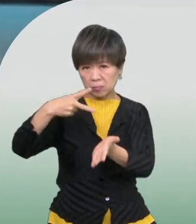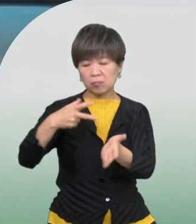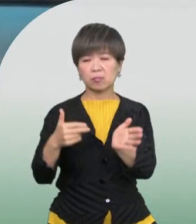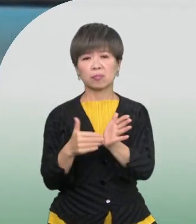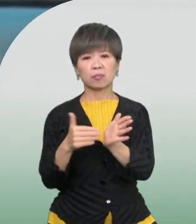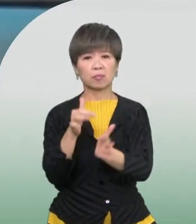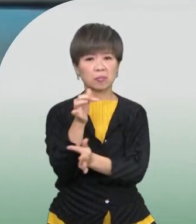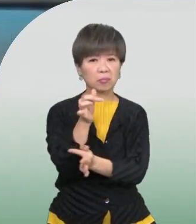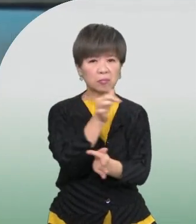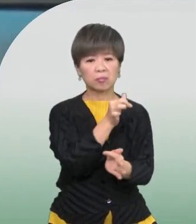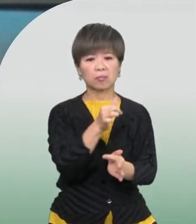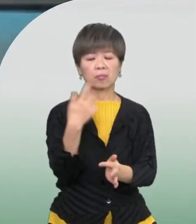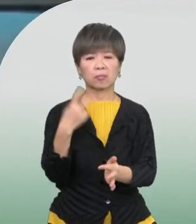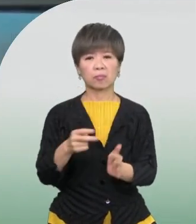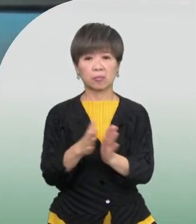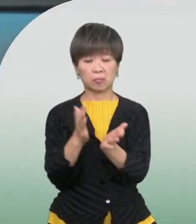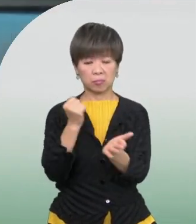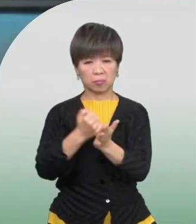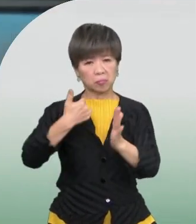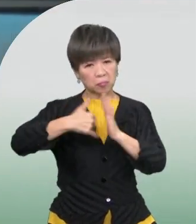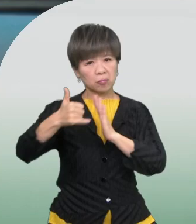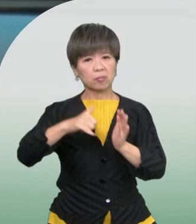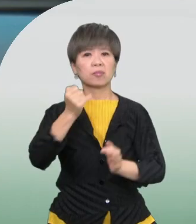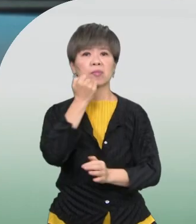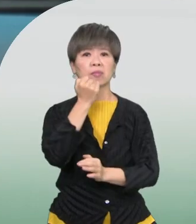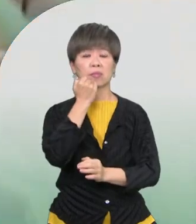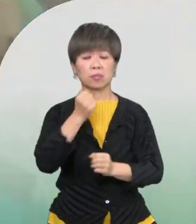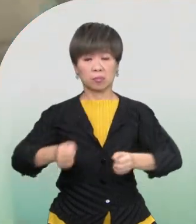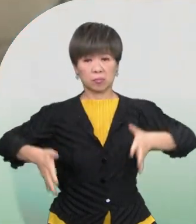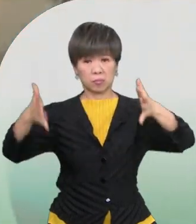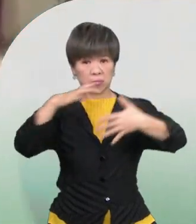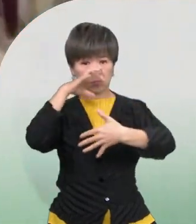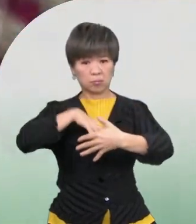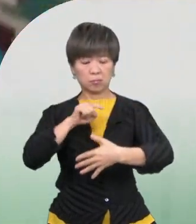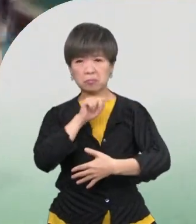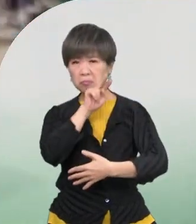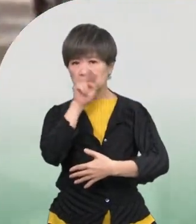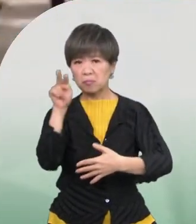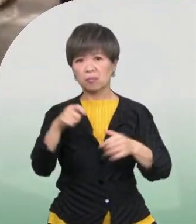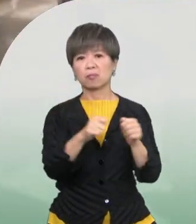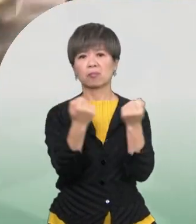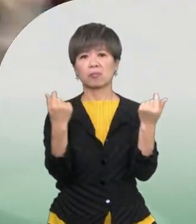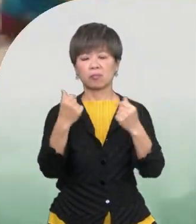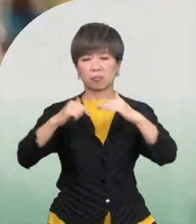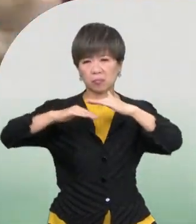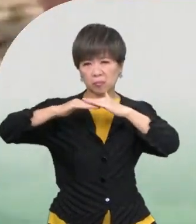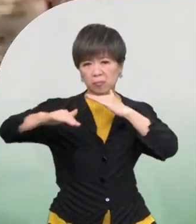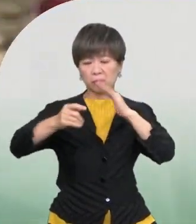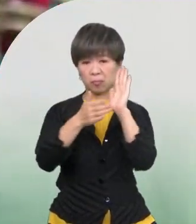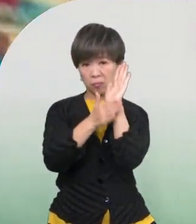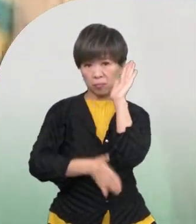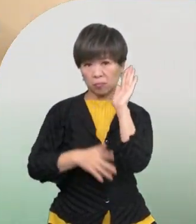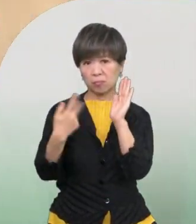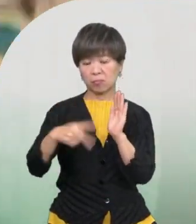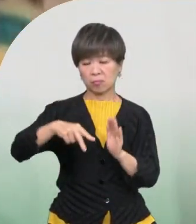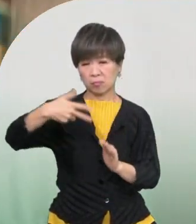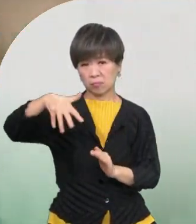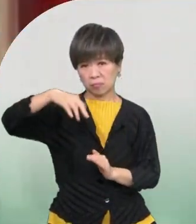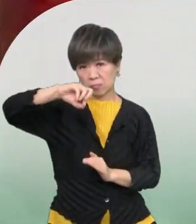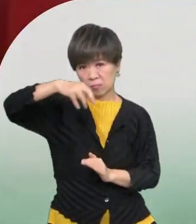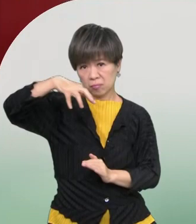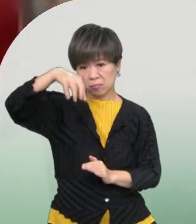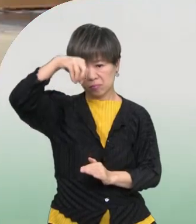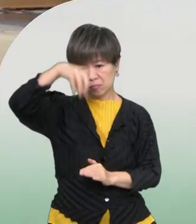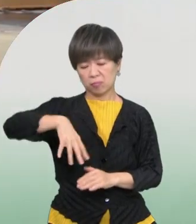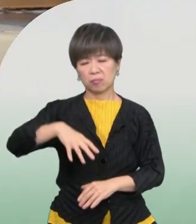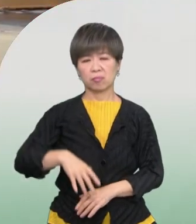送，红霞通关增送。不过红霞地图没有发生地下边的天棚，墙面吞沙水的沙水头